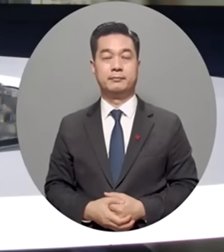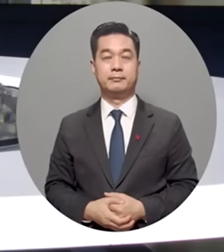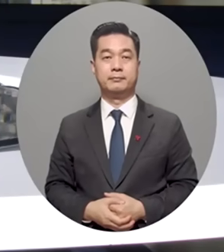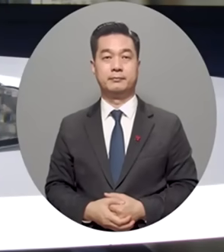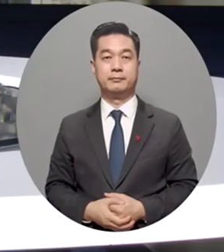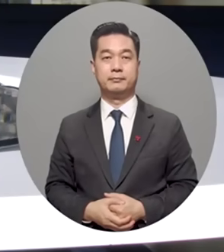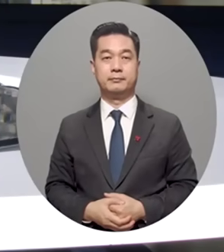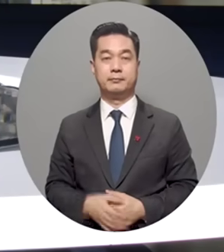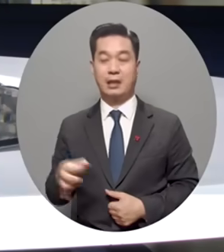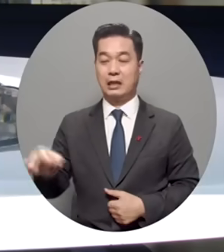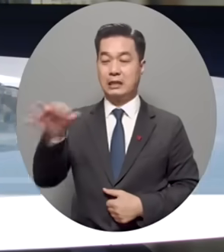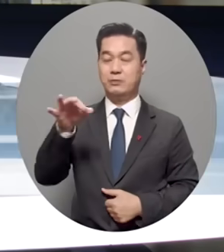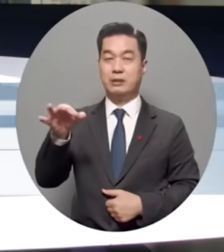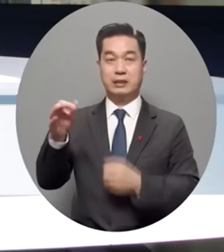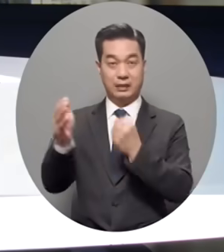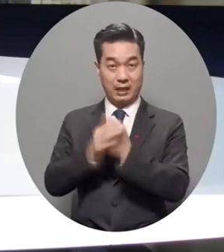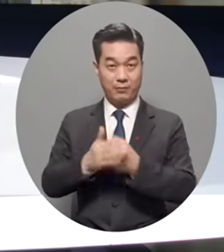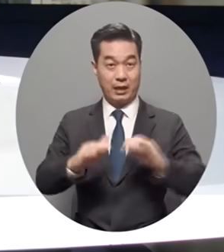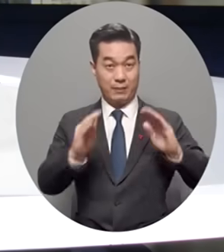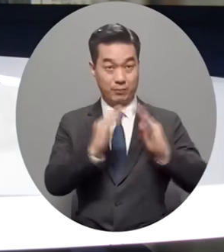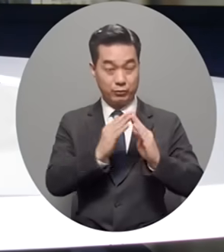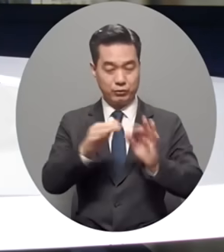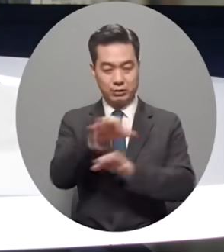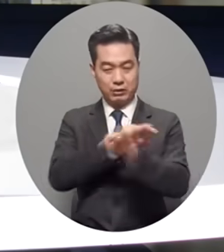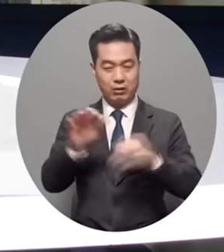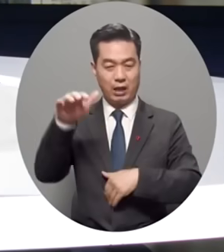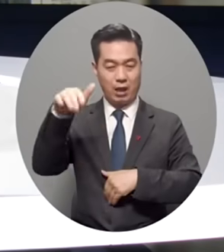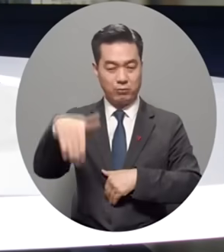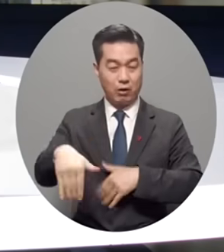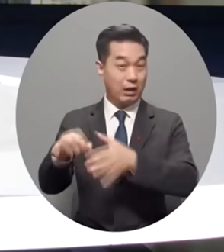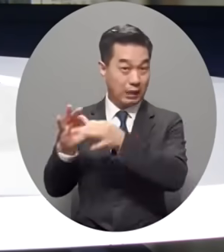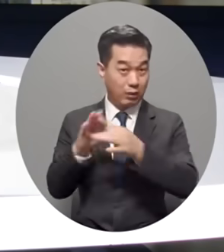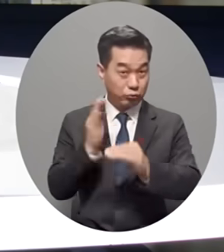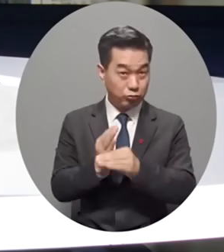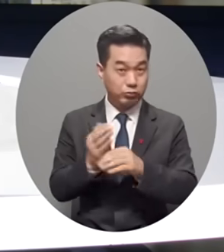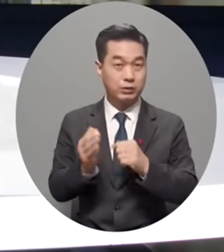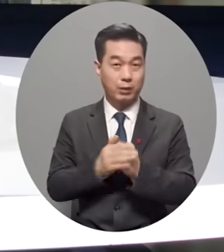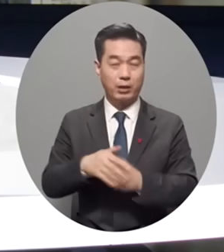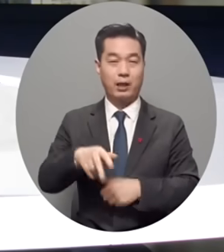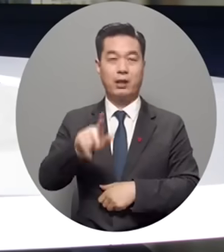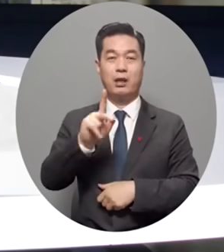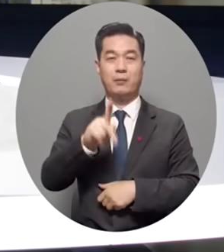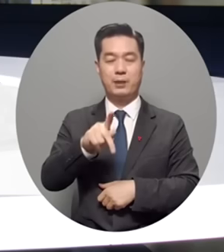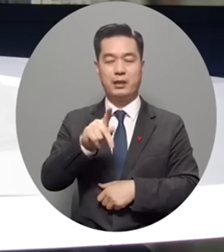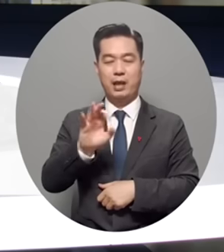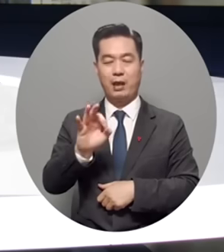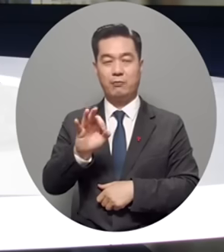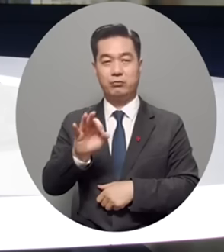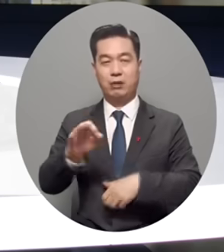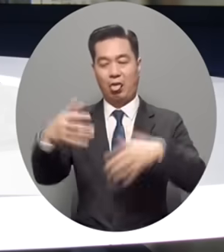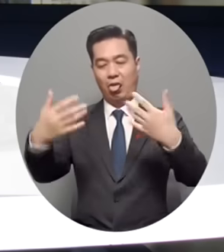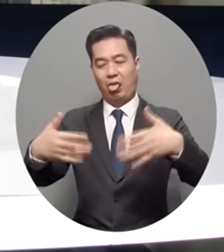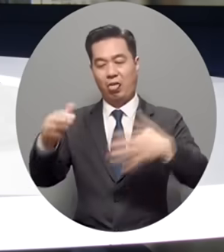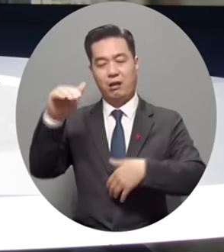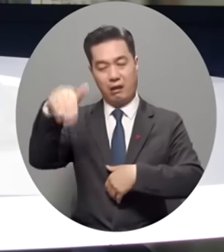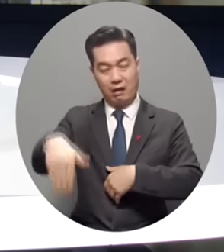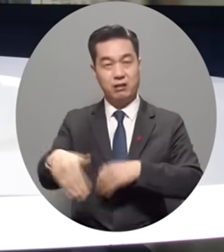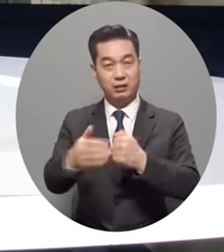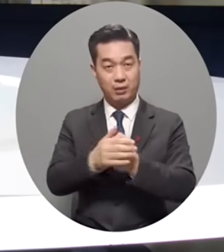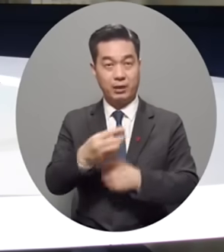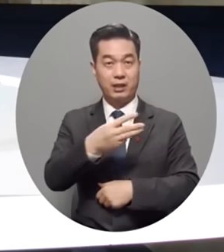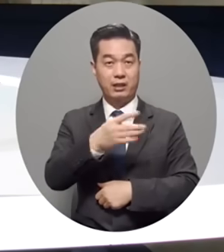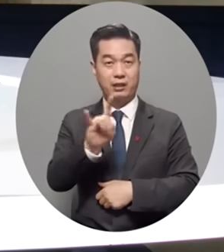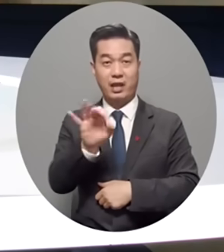높은 금리로 인한 부동산 경기 부진이 계속되면서 부동산 PF 부실로 인한 위기가 태영 같은 중견기업뿐